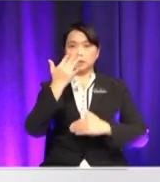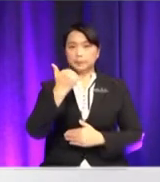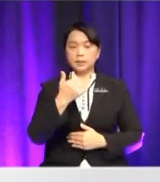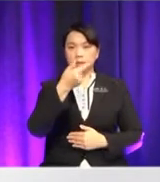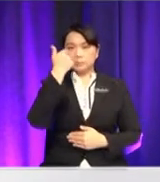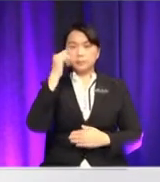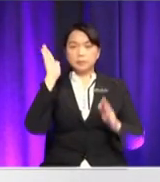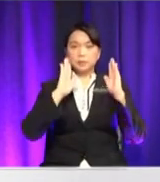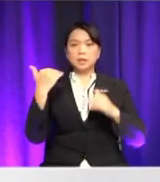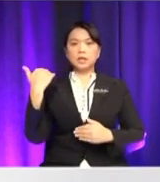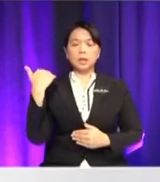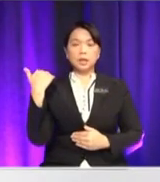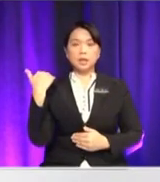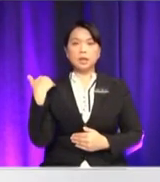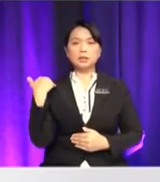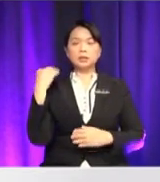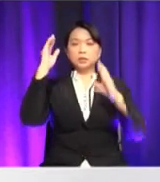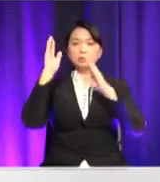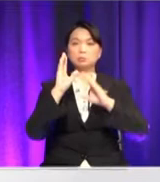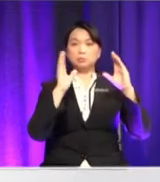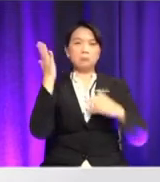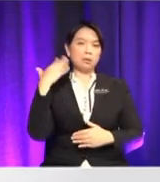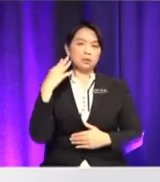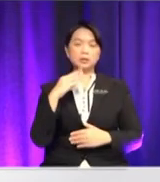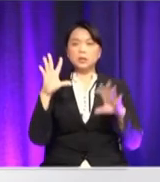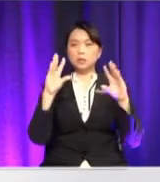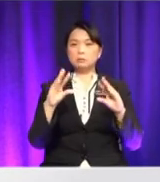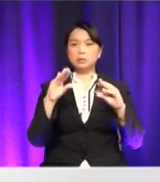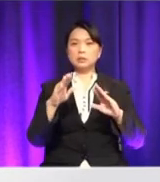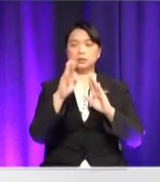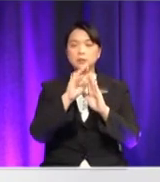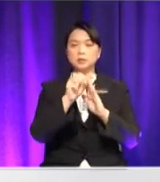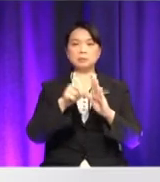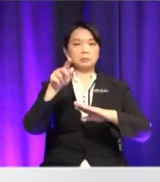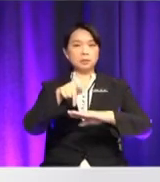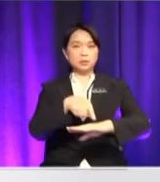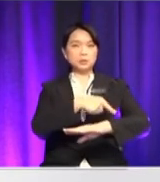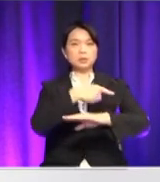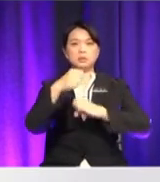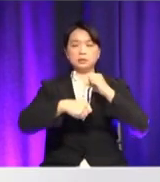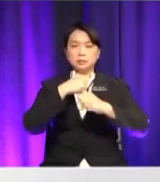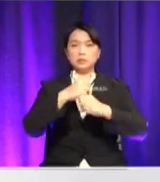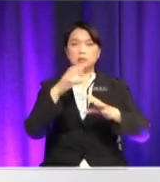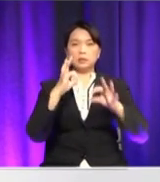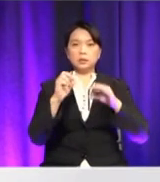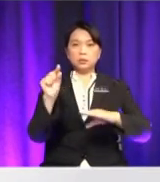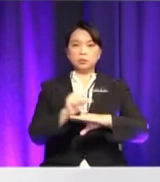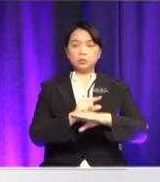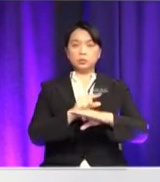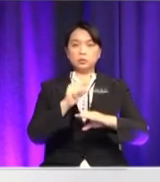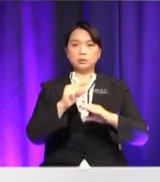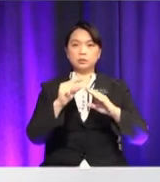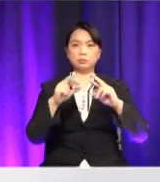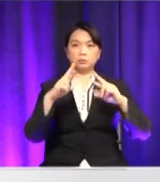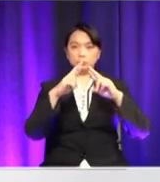Hai Malaysianya ada iklim panas dan lembab sepanjang tahun tuh maksudnya Abby legenda jumbo currambine baju